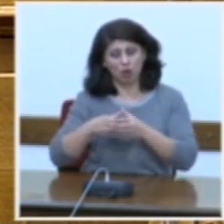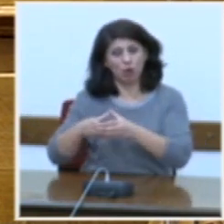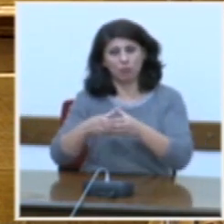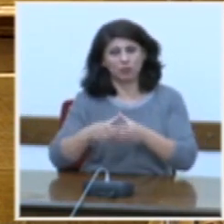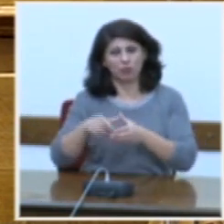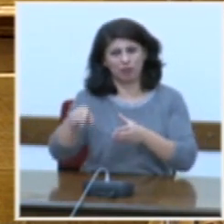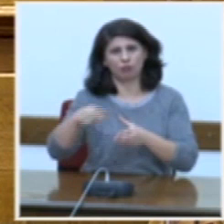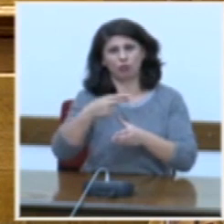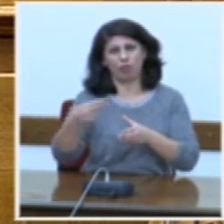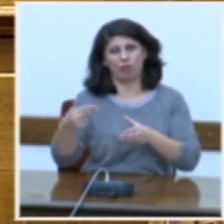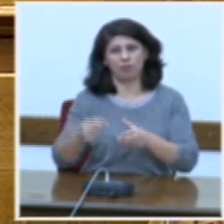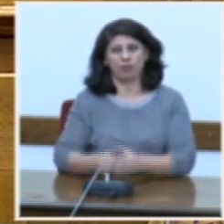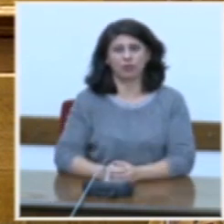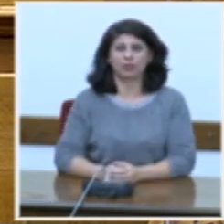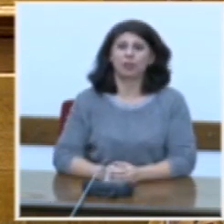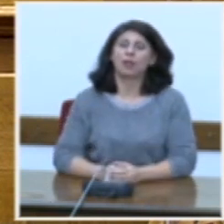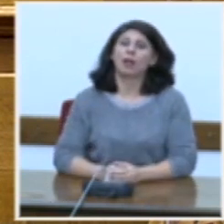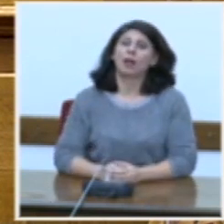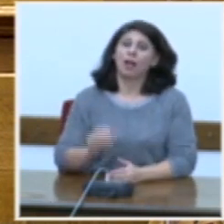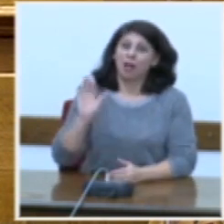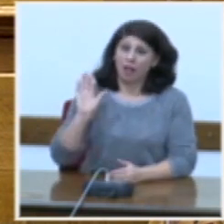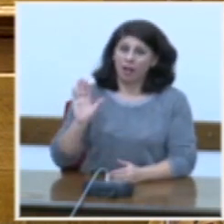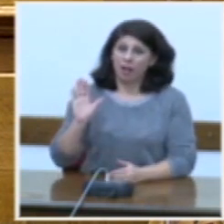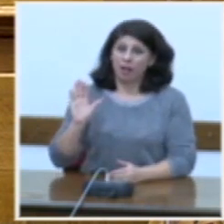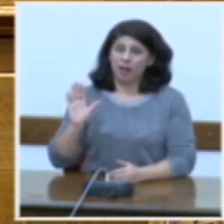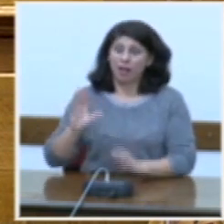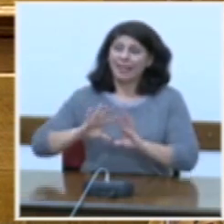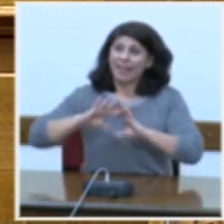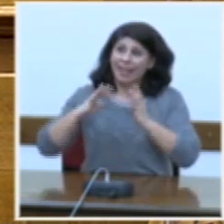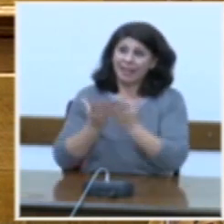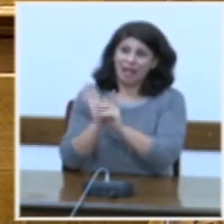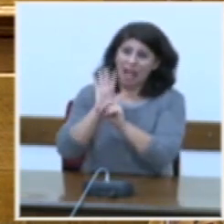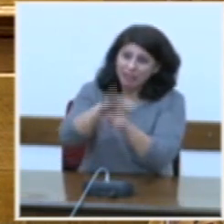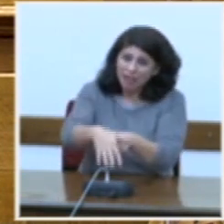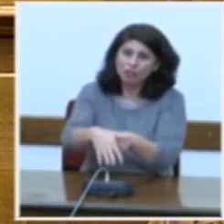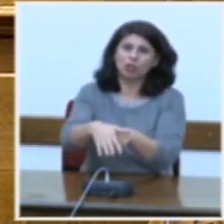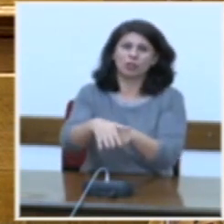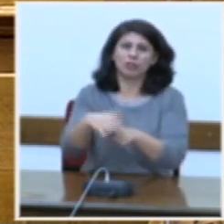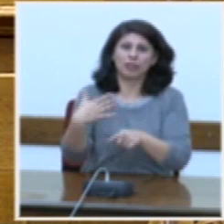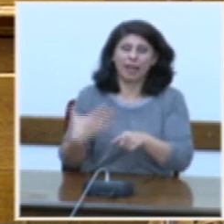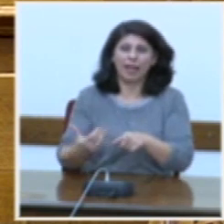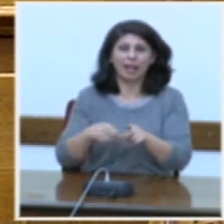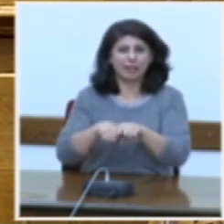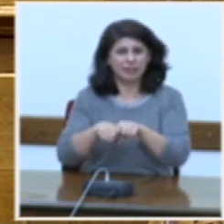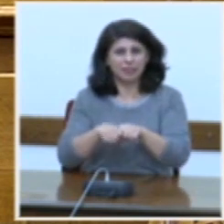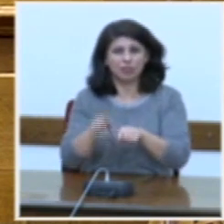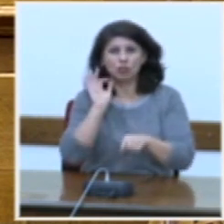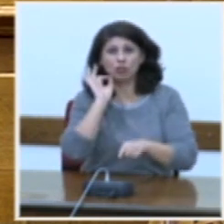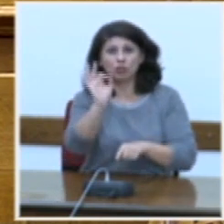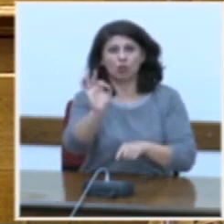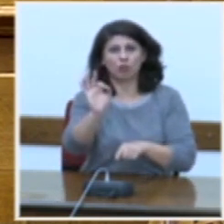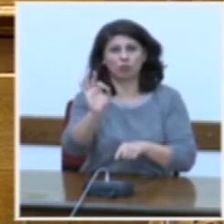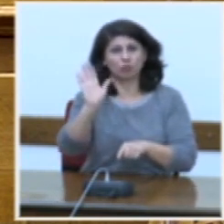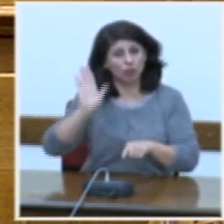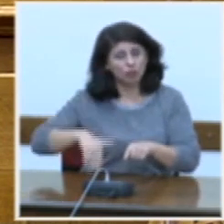όλο θέμα. Όμως το όργιο καταστολή συνολικά αφορά και στοχεύει τελικά τον ίδιο το